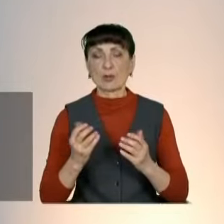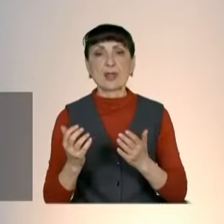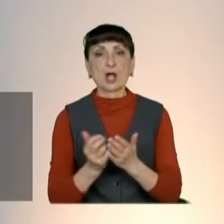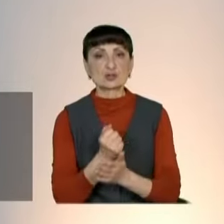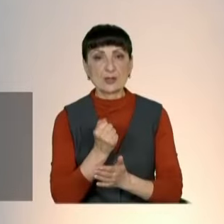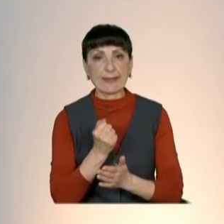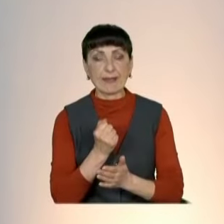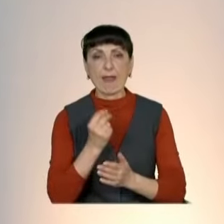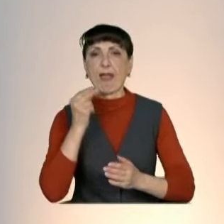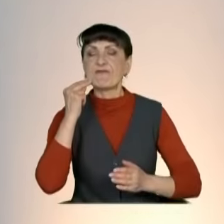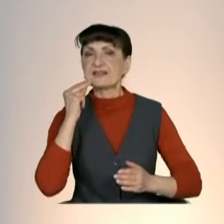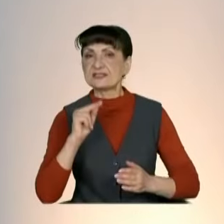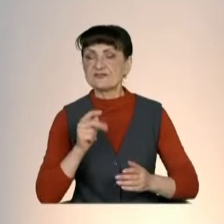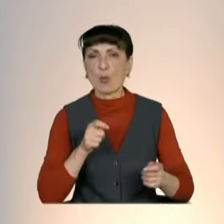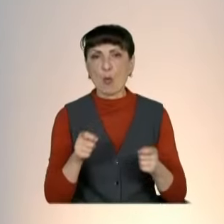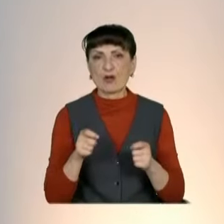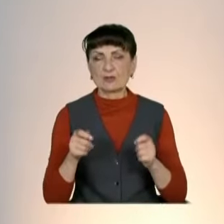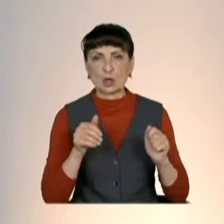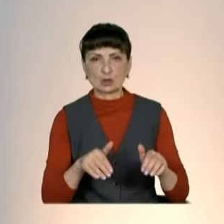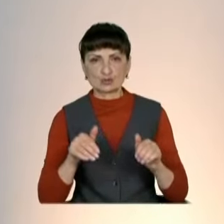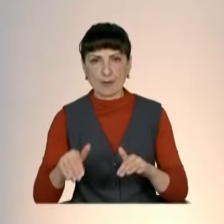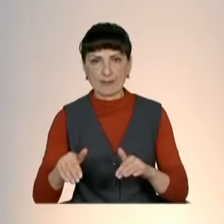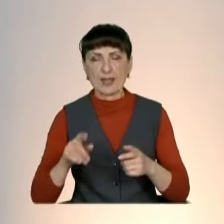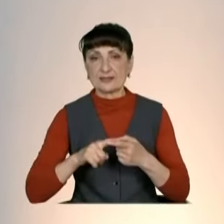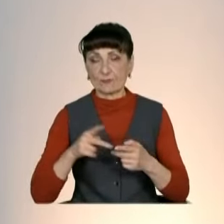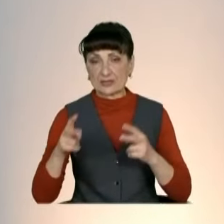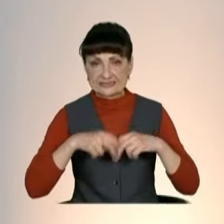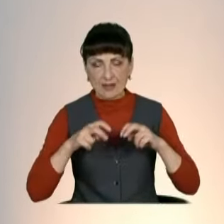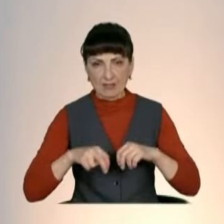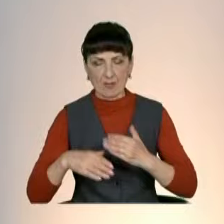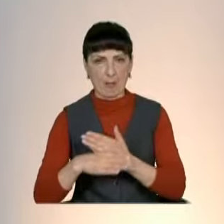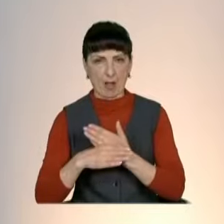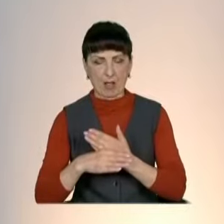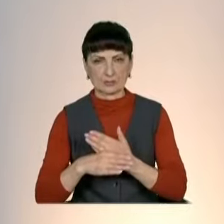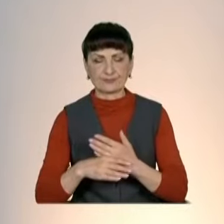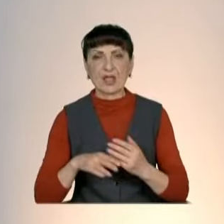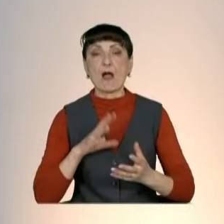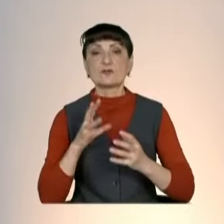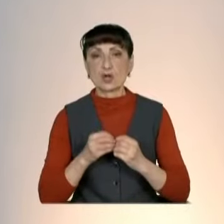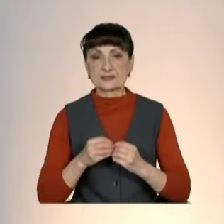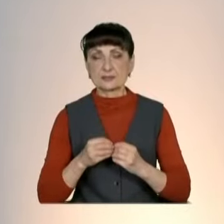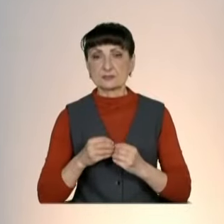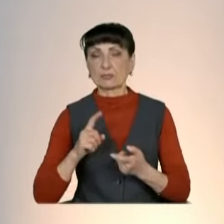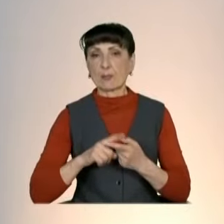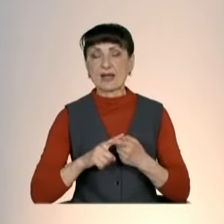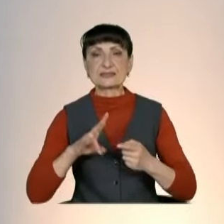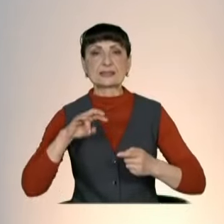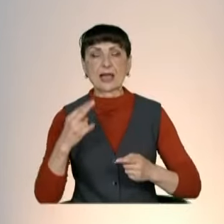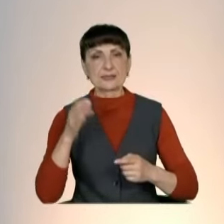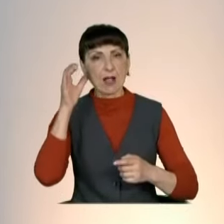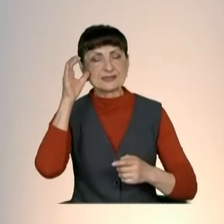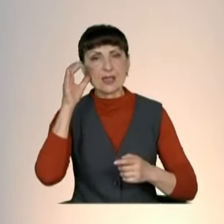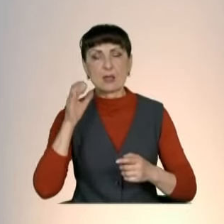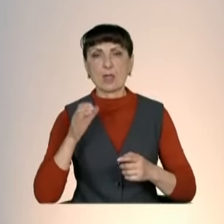нахождение эффективных управленческих решений на основе этих исследований. В частности, на базе Национальной академии наук